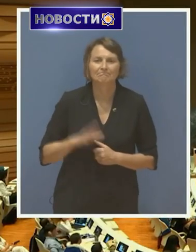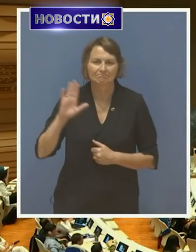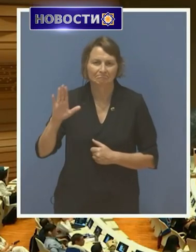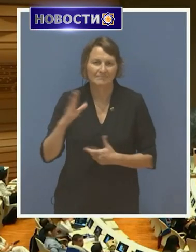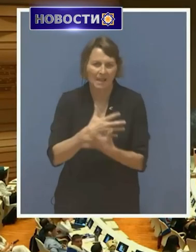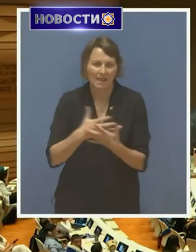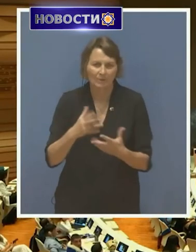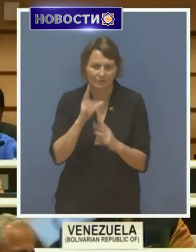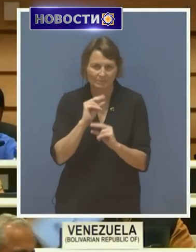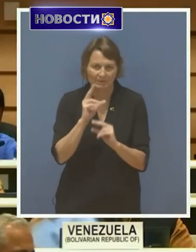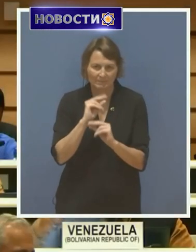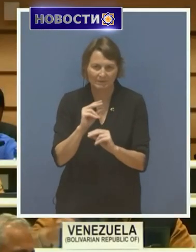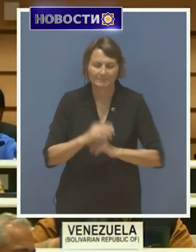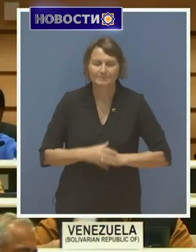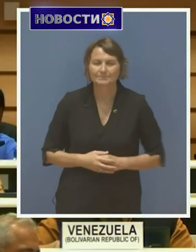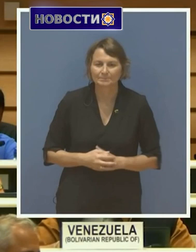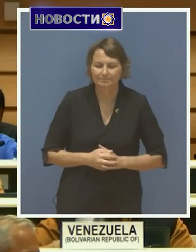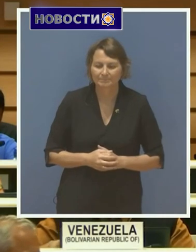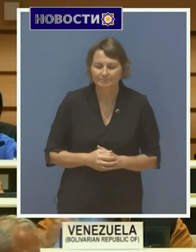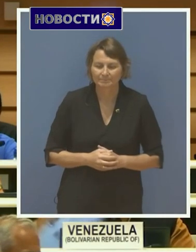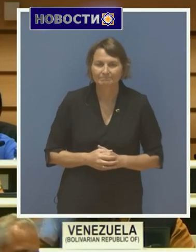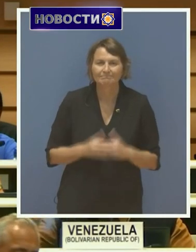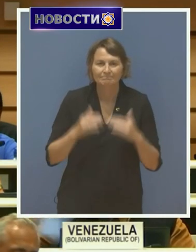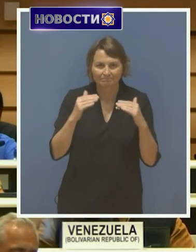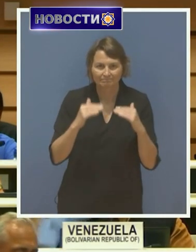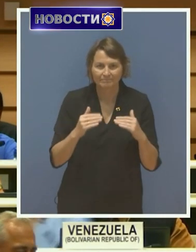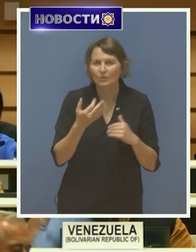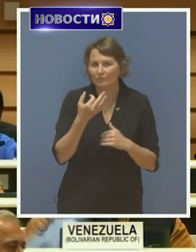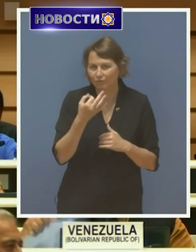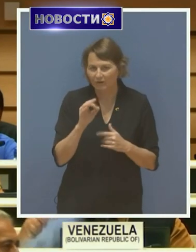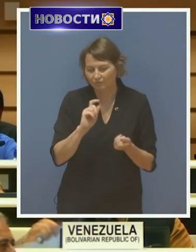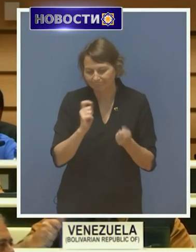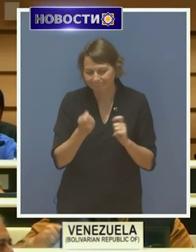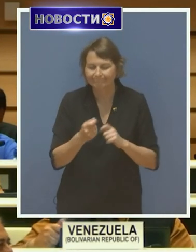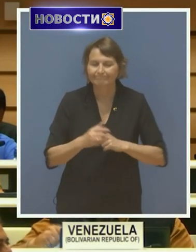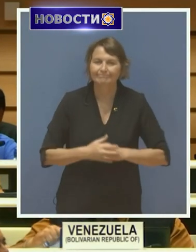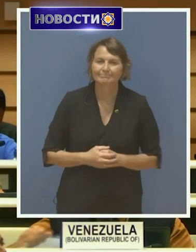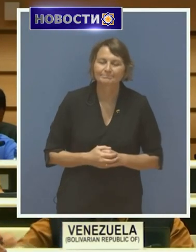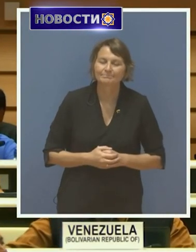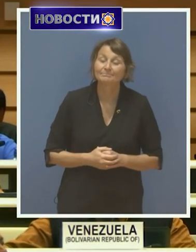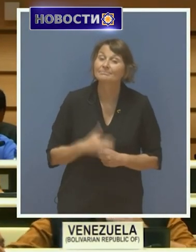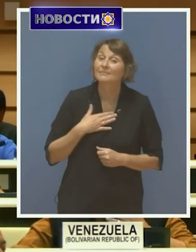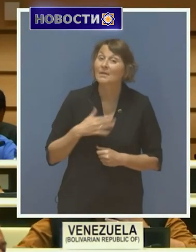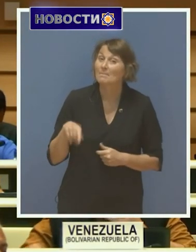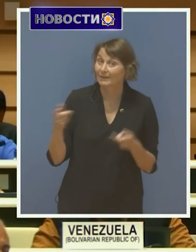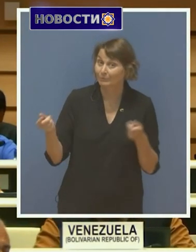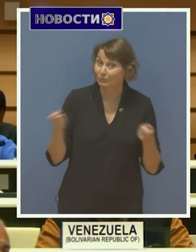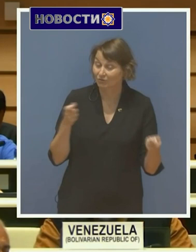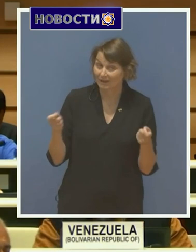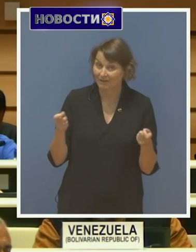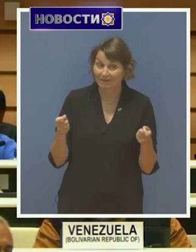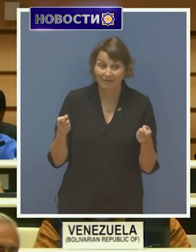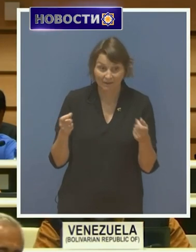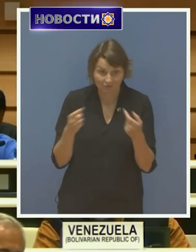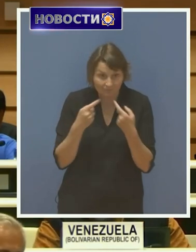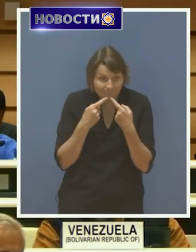армянское население Западной Армении подвергается давлению более чем столетней незаконной оккупации земель, принадлежащих им по международному праву,